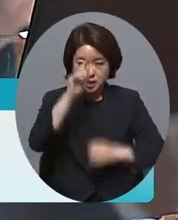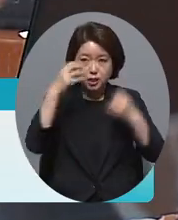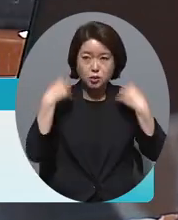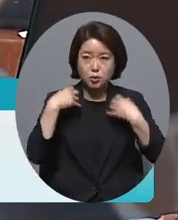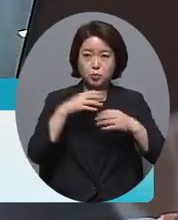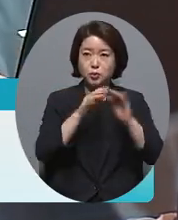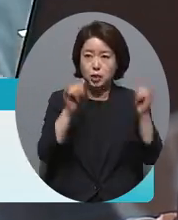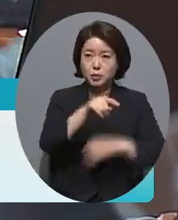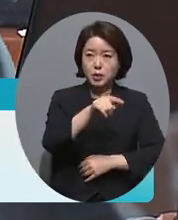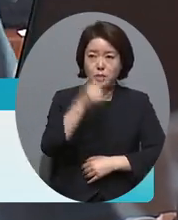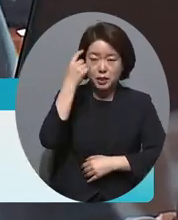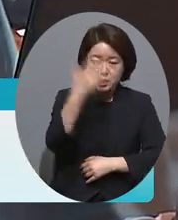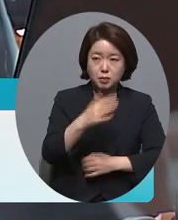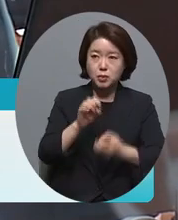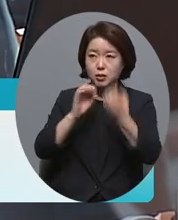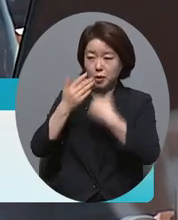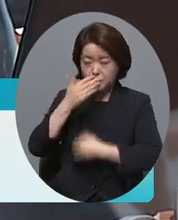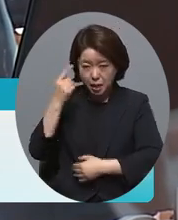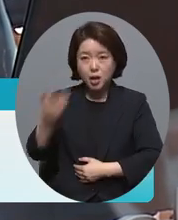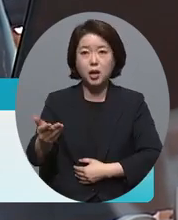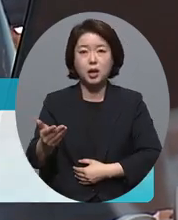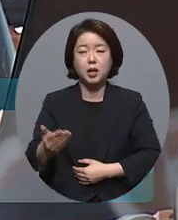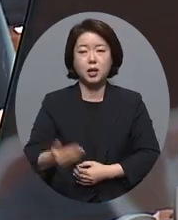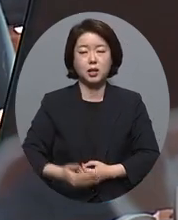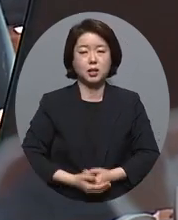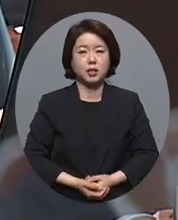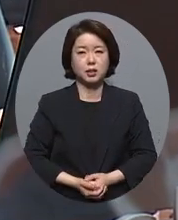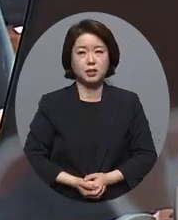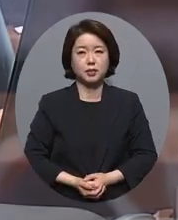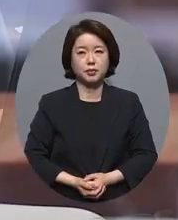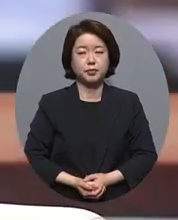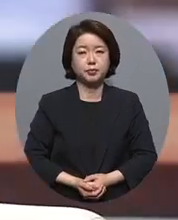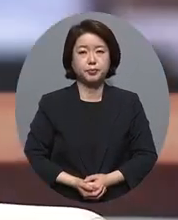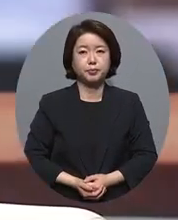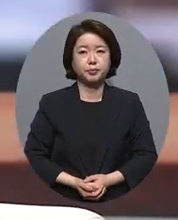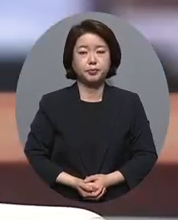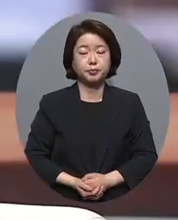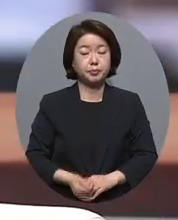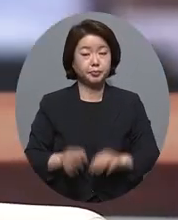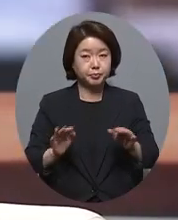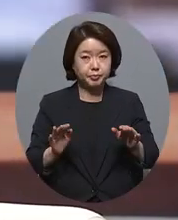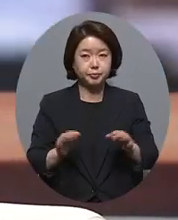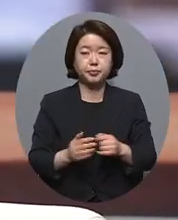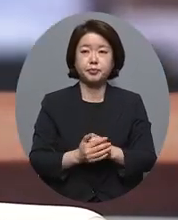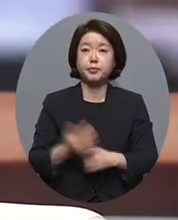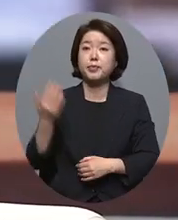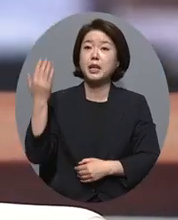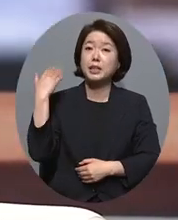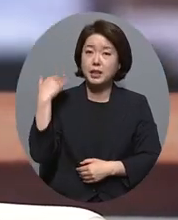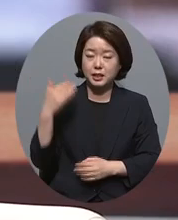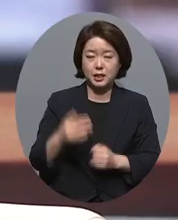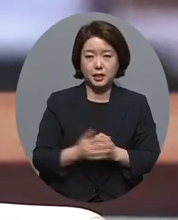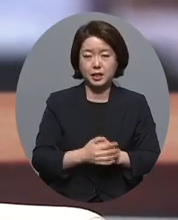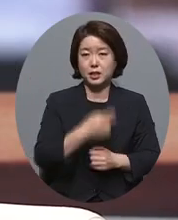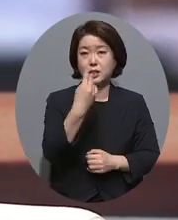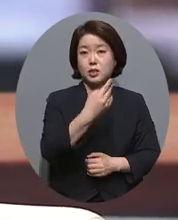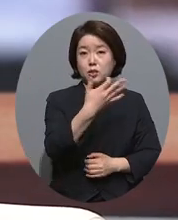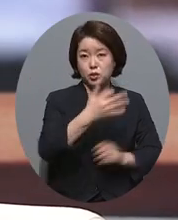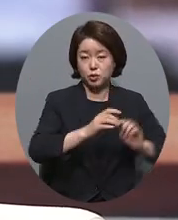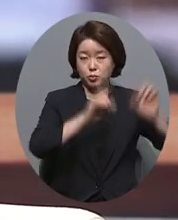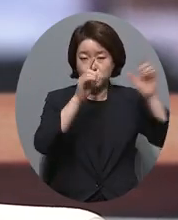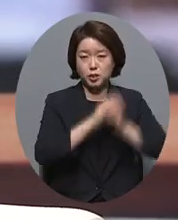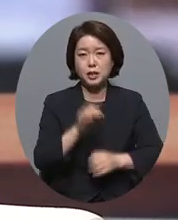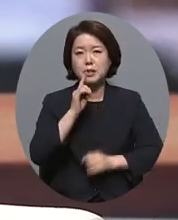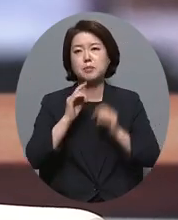그렇게 질문을 하면은 할 수 있어요 자 당시에도 2019년도에도이